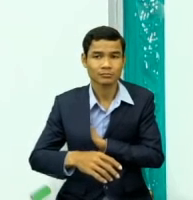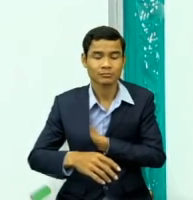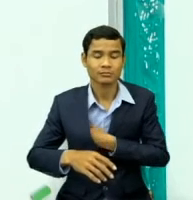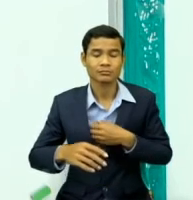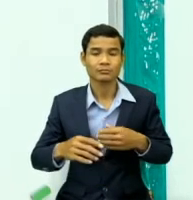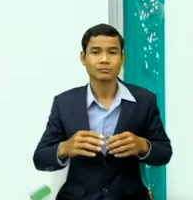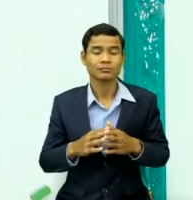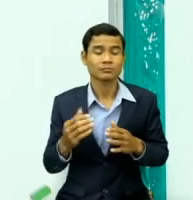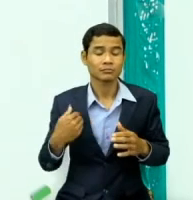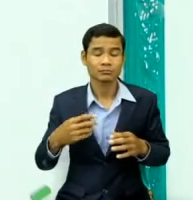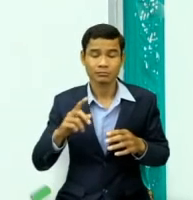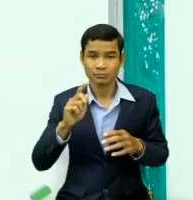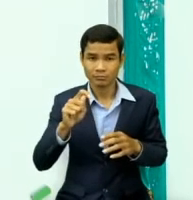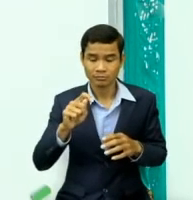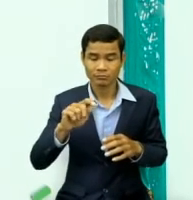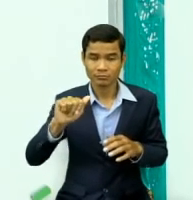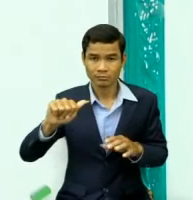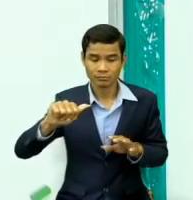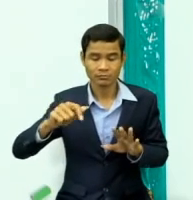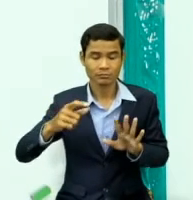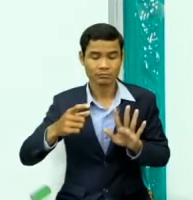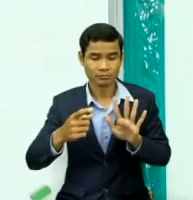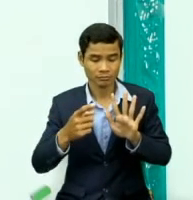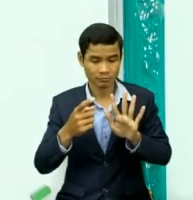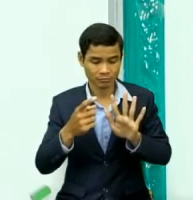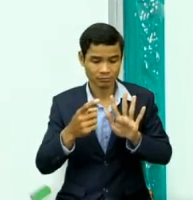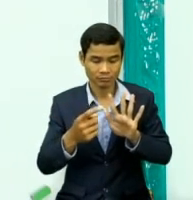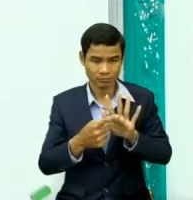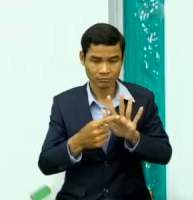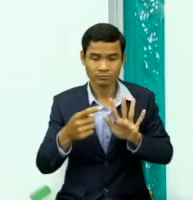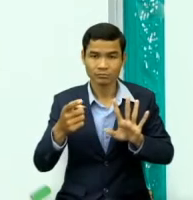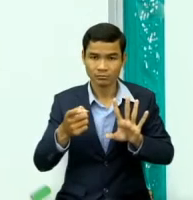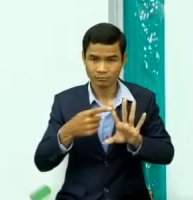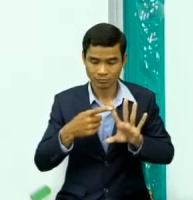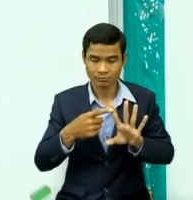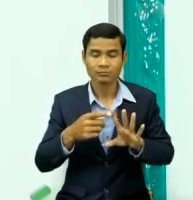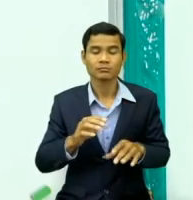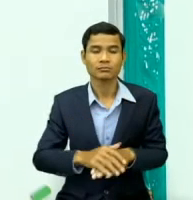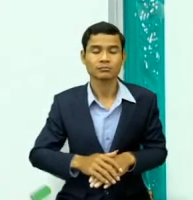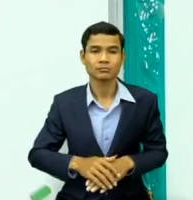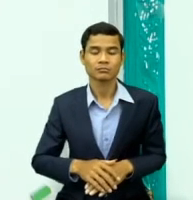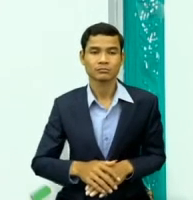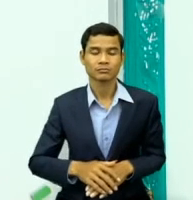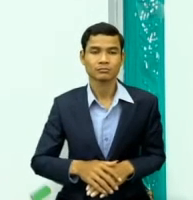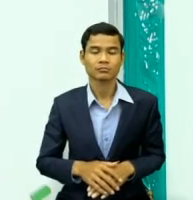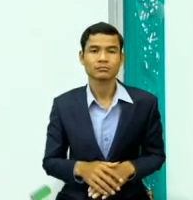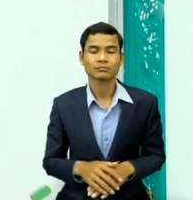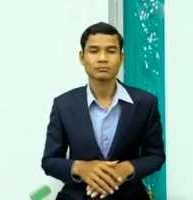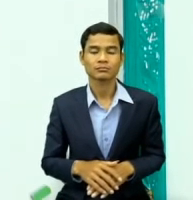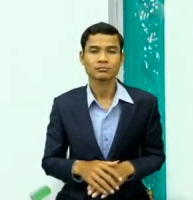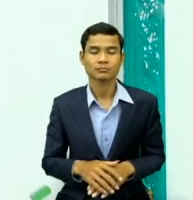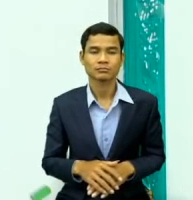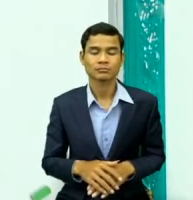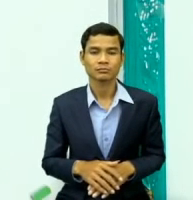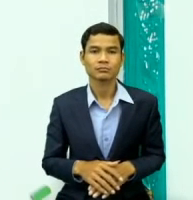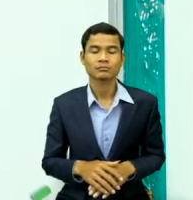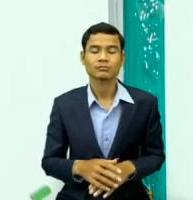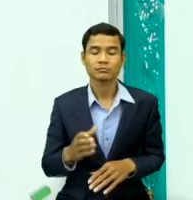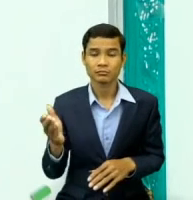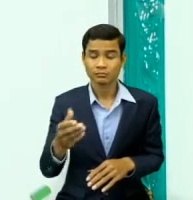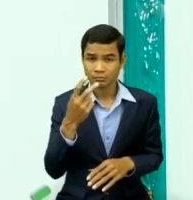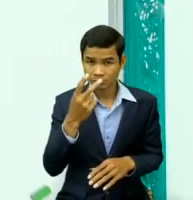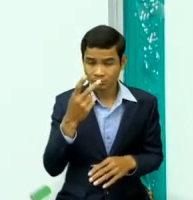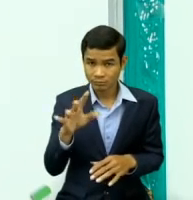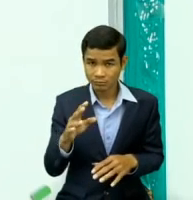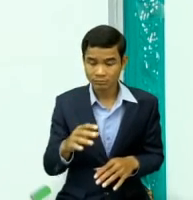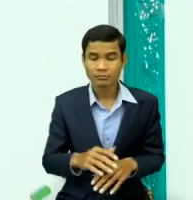rớ nhớ bọc trường sợ ấy chà con tính tọt hai